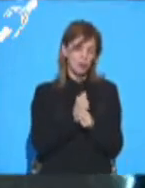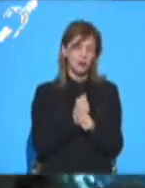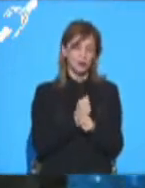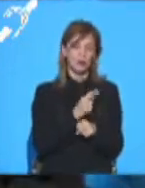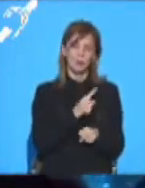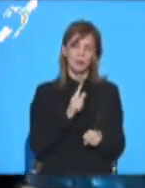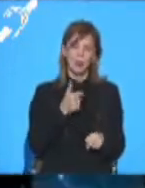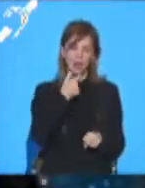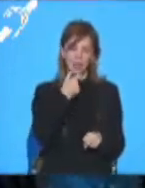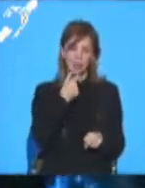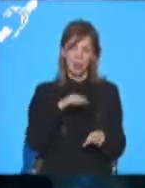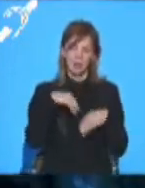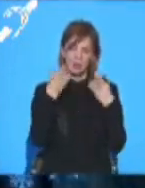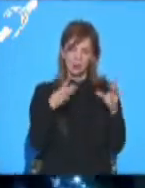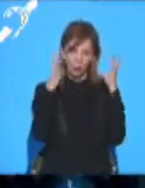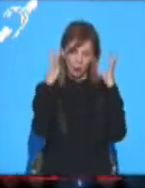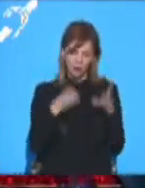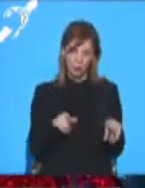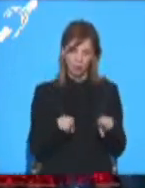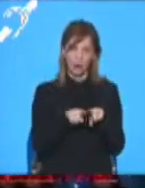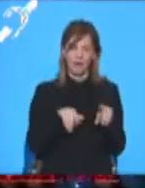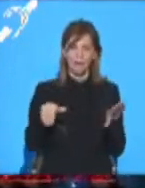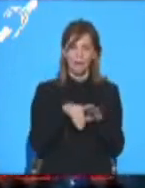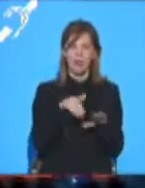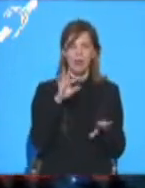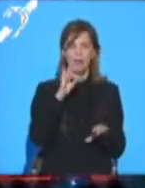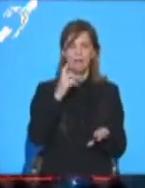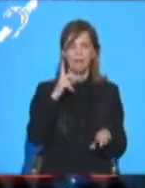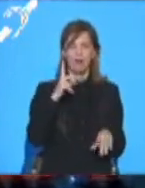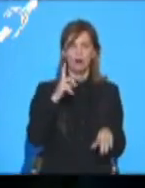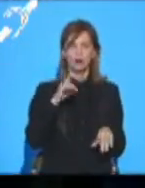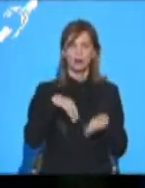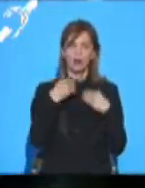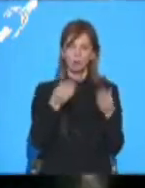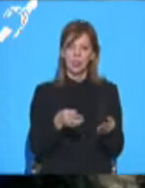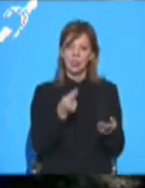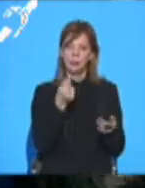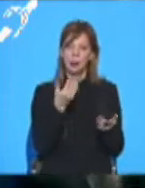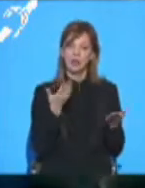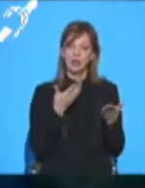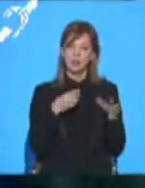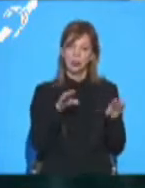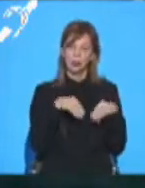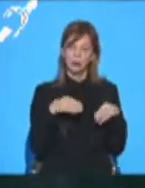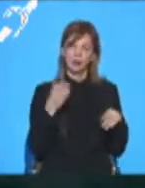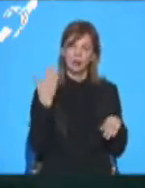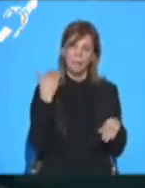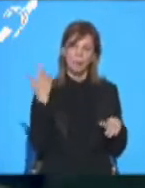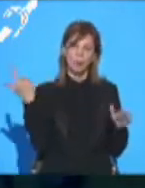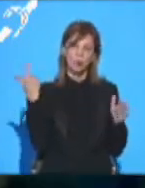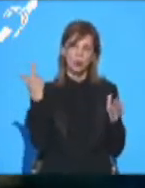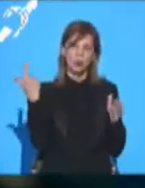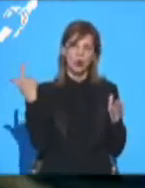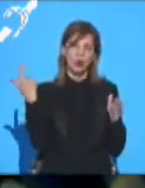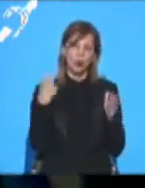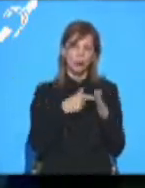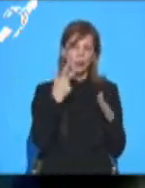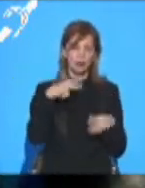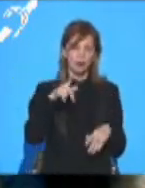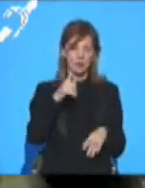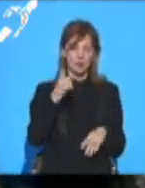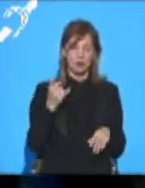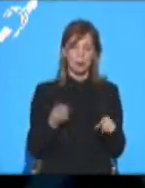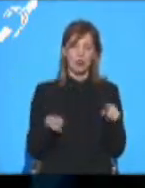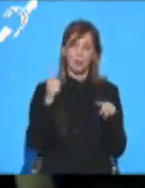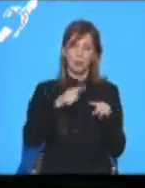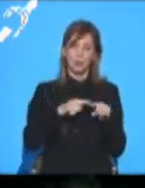în fiecare an. Și angajații companiei Ford au primit prime. Suma care i-a revenit fiecărui angajat a fost de 1.300 de lei, la care s-a adăugat un bonus